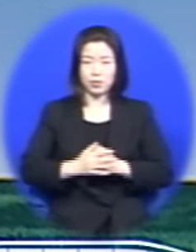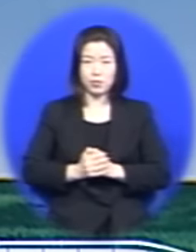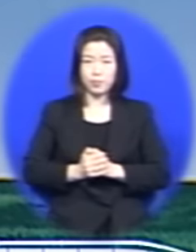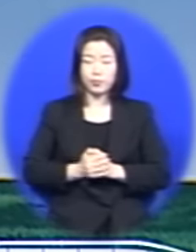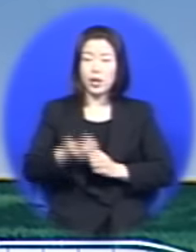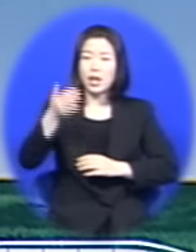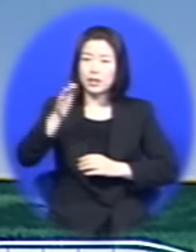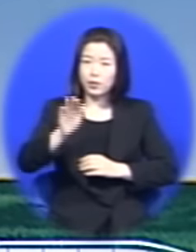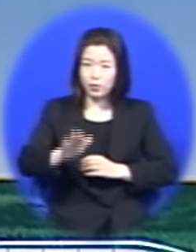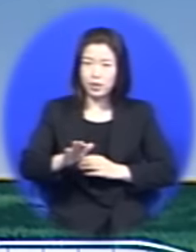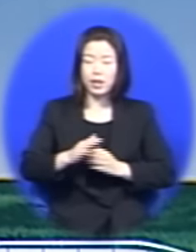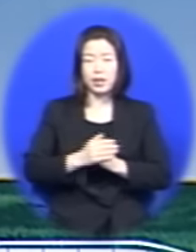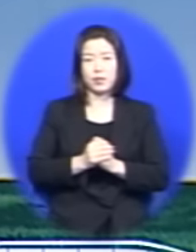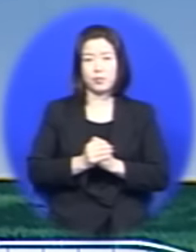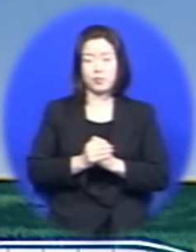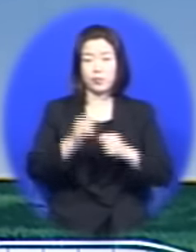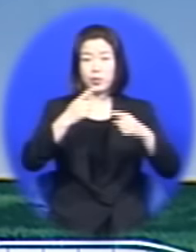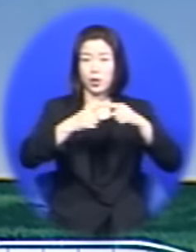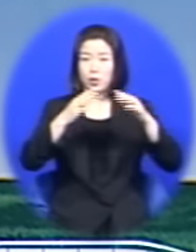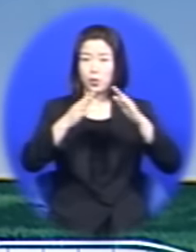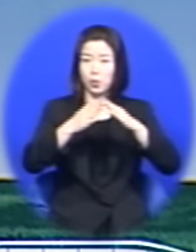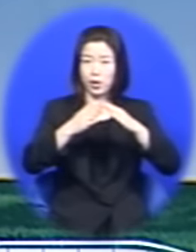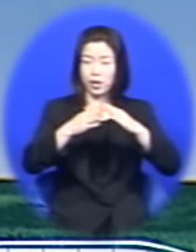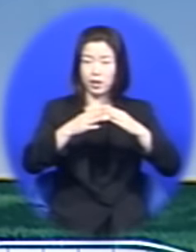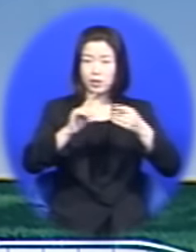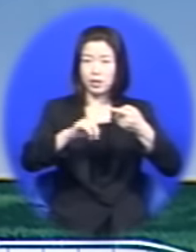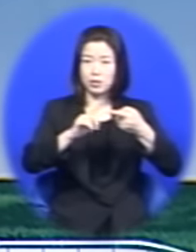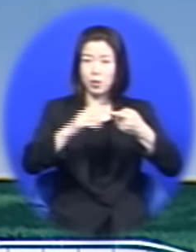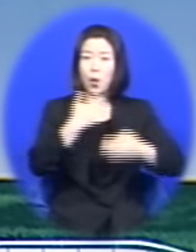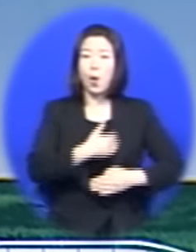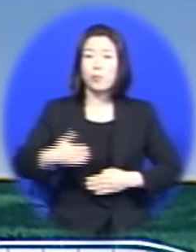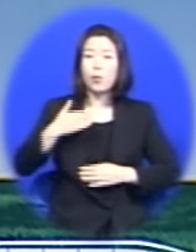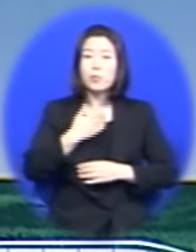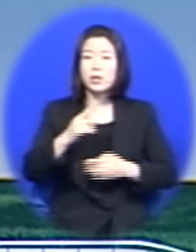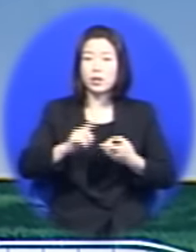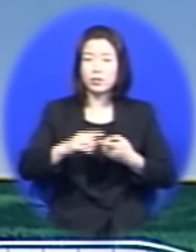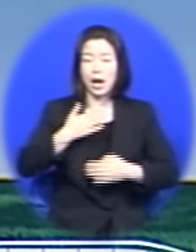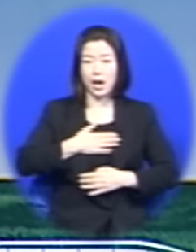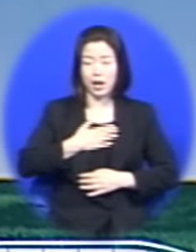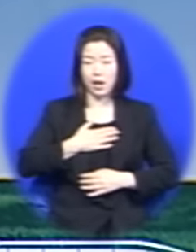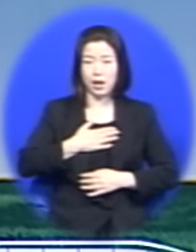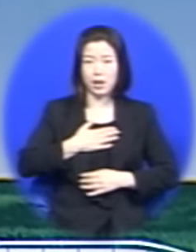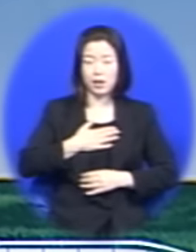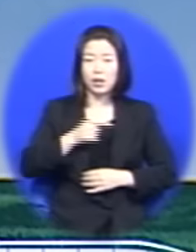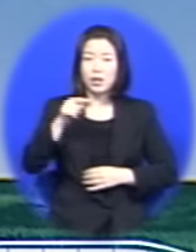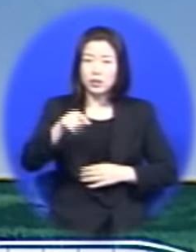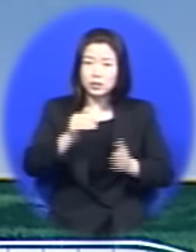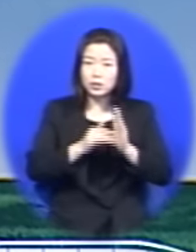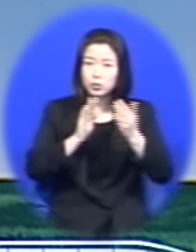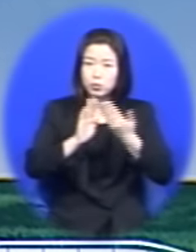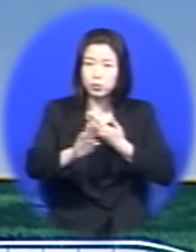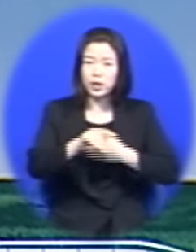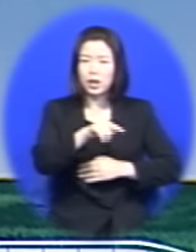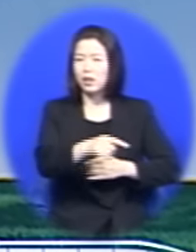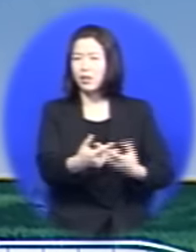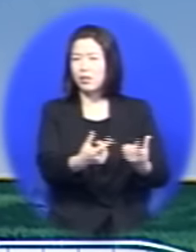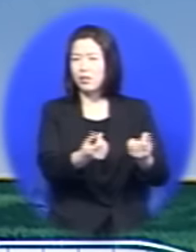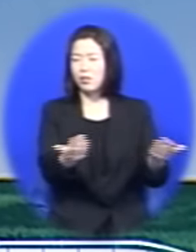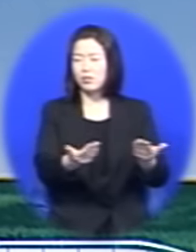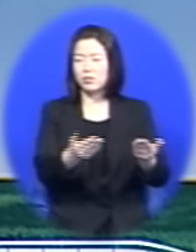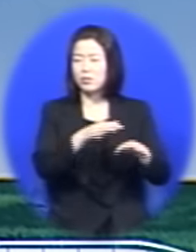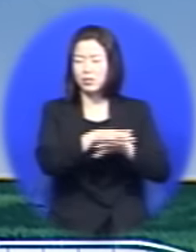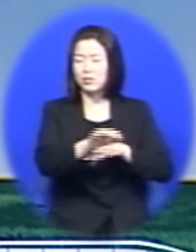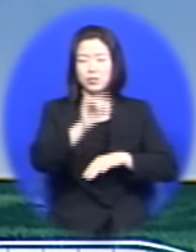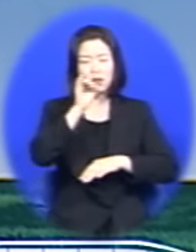했었다니까요. 그런데 교회가 몸이라는 걸 알았어요. 그러고 나니까 이렇게 하는 건 아니었어요.